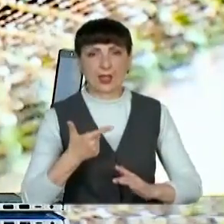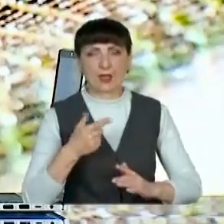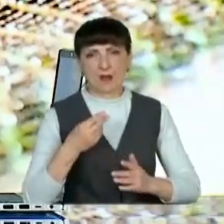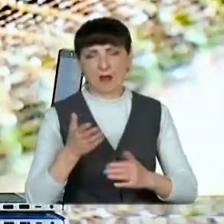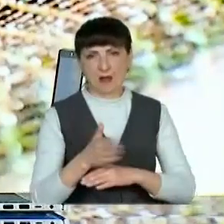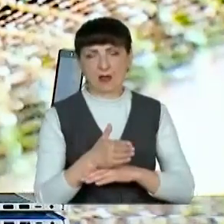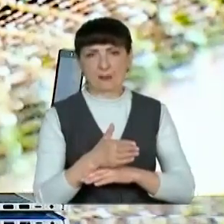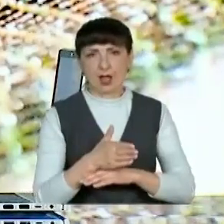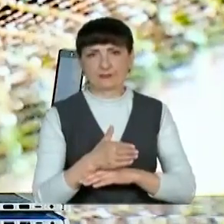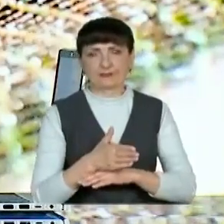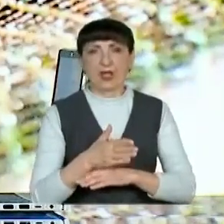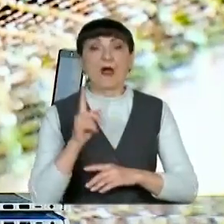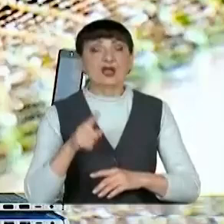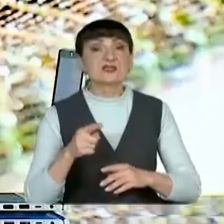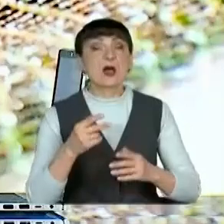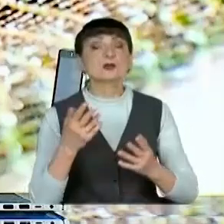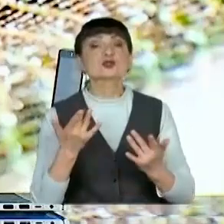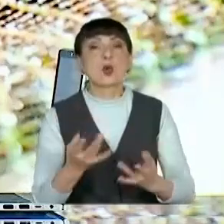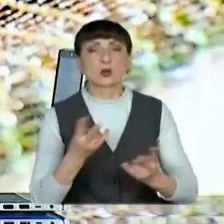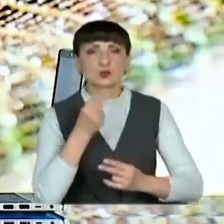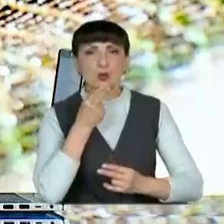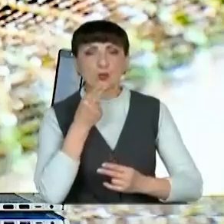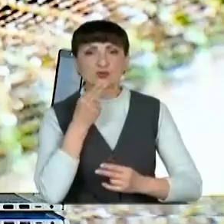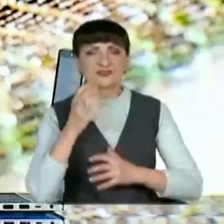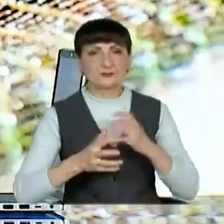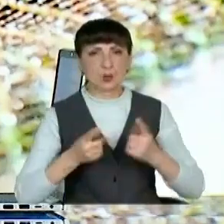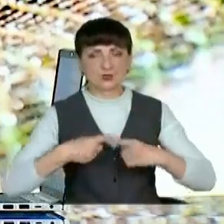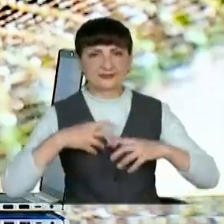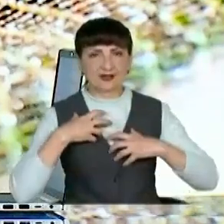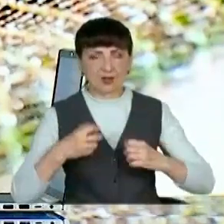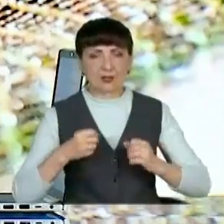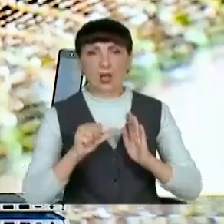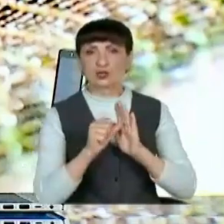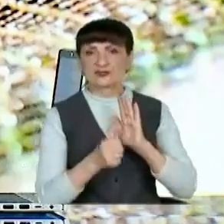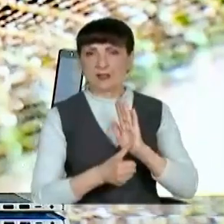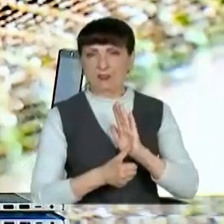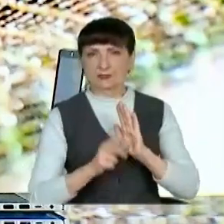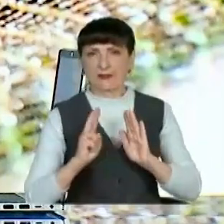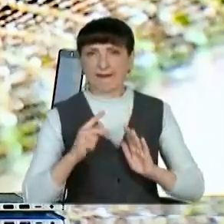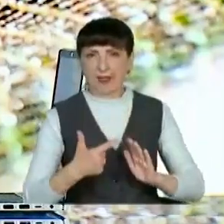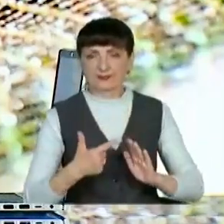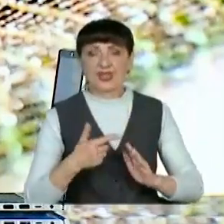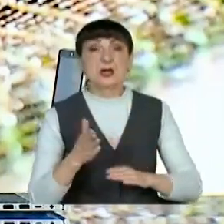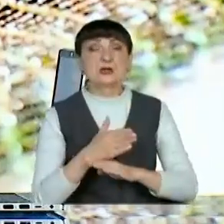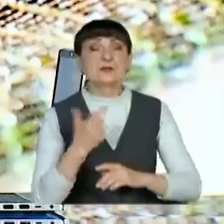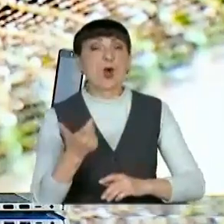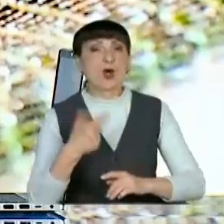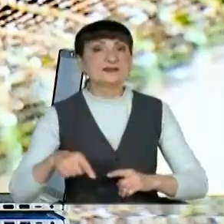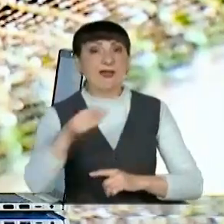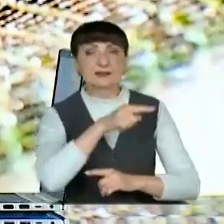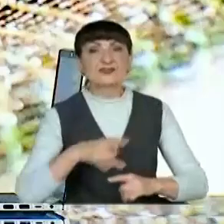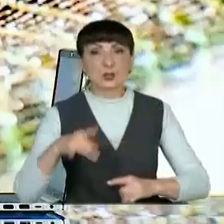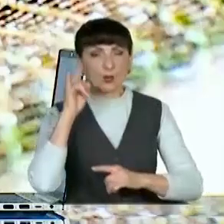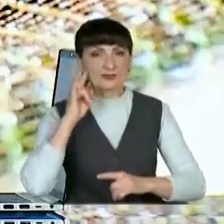ценного продукта. Хотя норма по рекомендации Всемирной организации здравоохранения 16. Между тем, рыбное хозяйство в отдельных